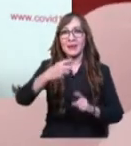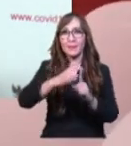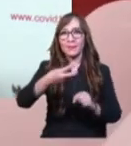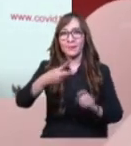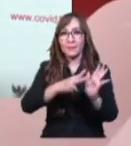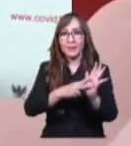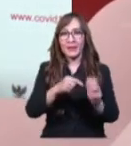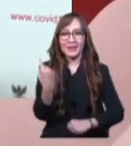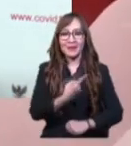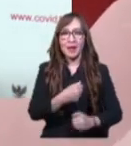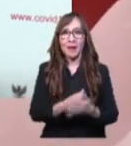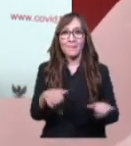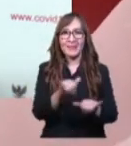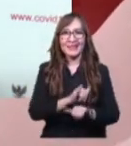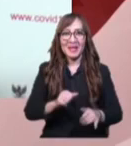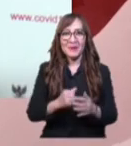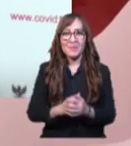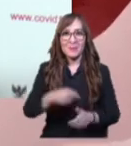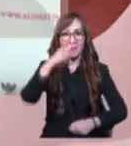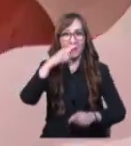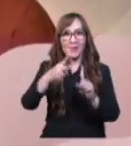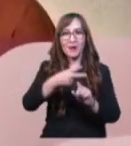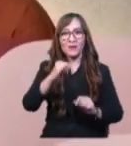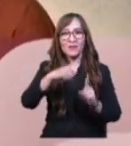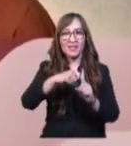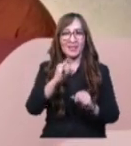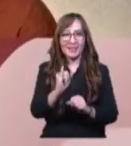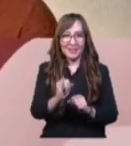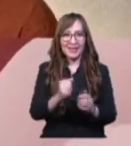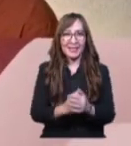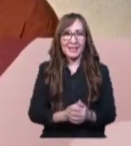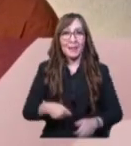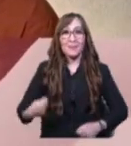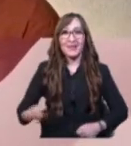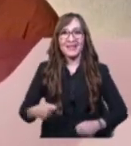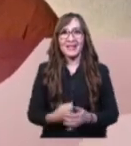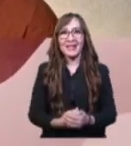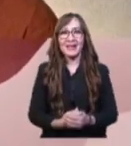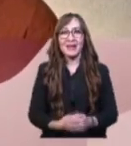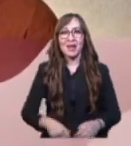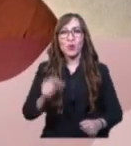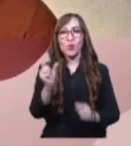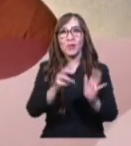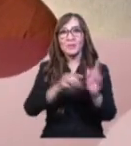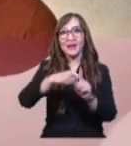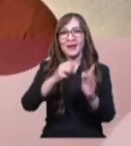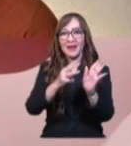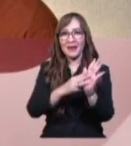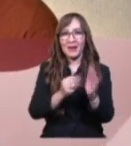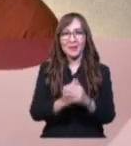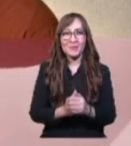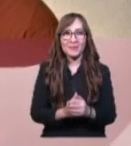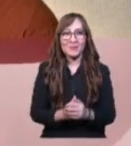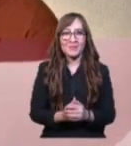Kita masih bersama Kang Vicky Satari, Staf Sus Menteri Koperasi dan UKM. Masih juga bersama dengan Mas